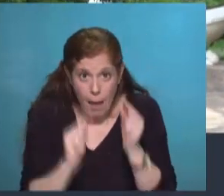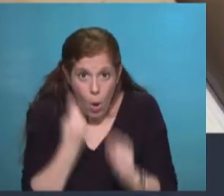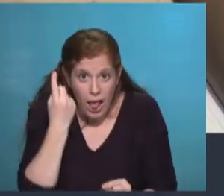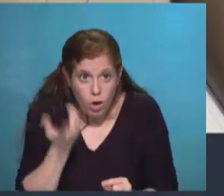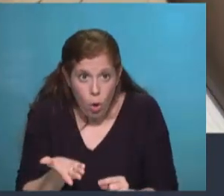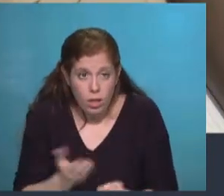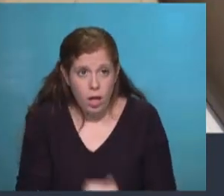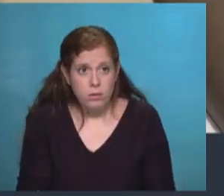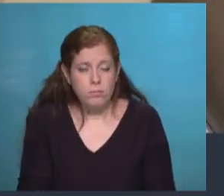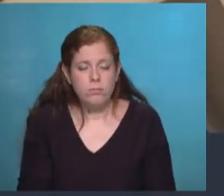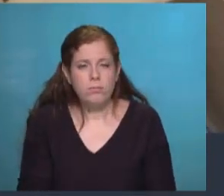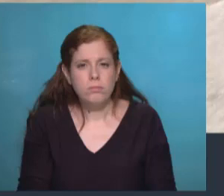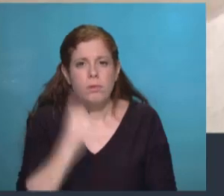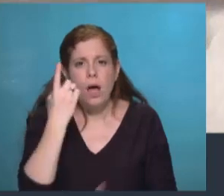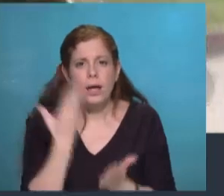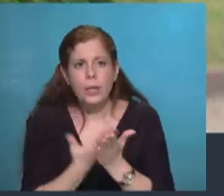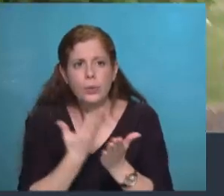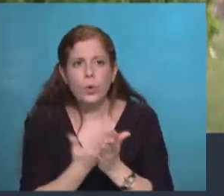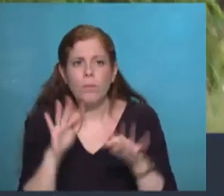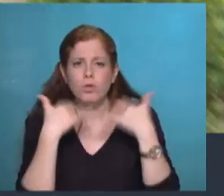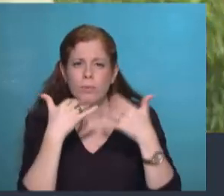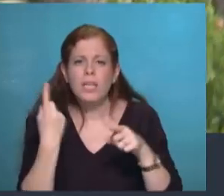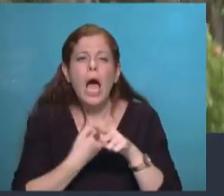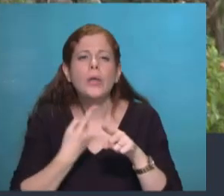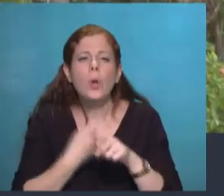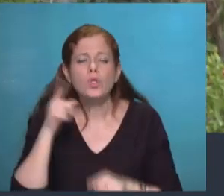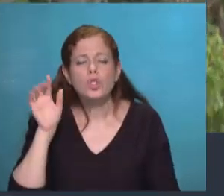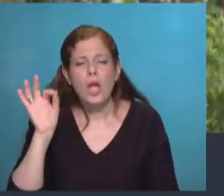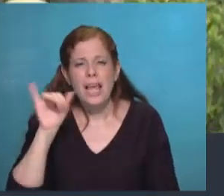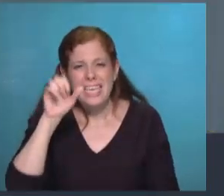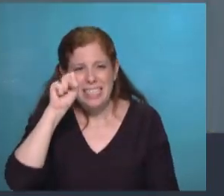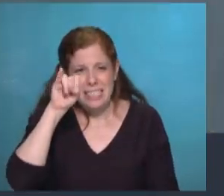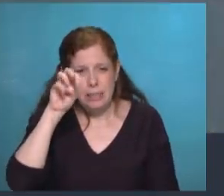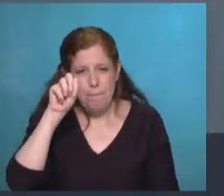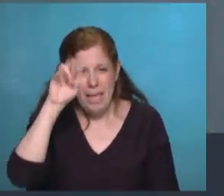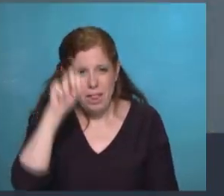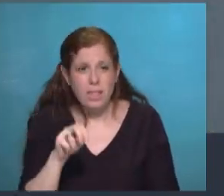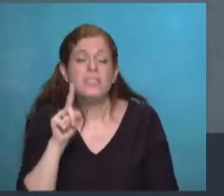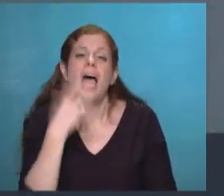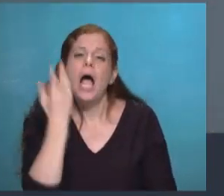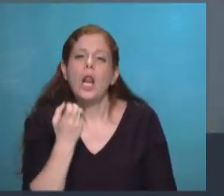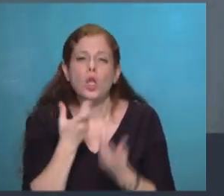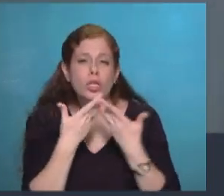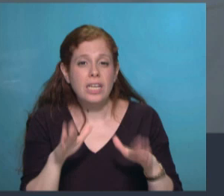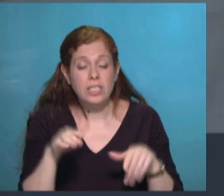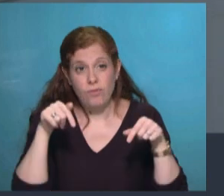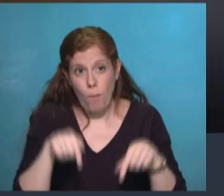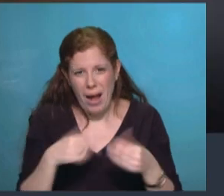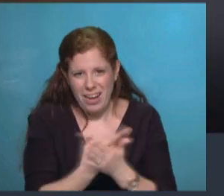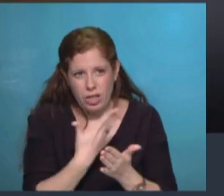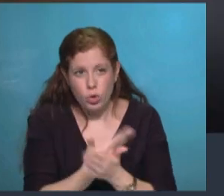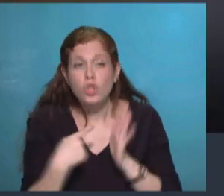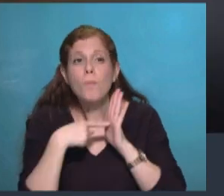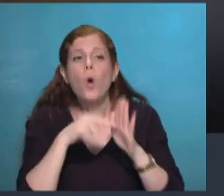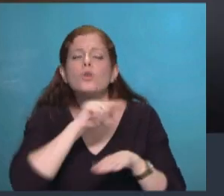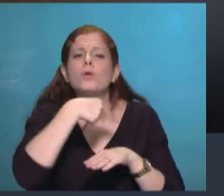לה. אחת העדויות למה שמתאר דודה של יסמין היא ההקלטות שנחשפו בכאן חדשות, אשר מראות איך בשעות שלפני